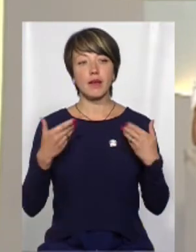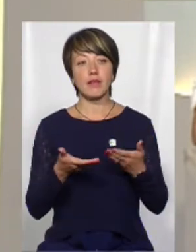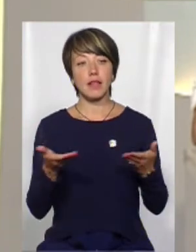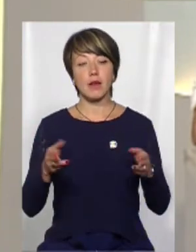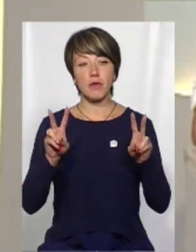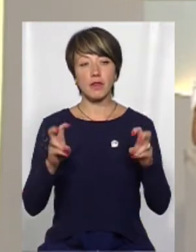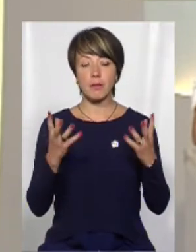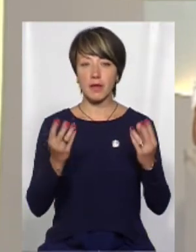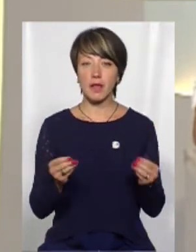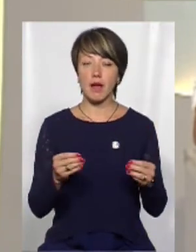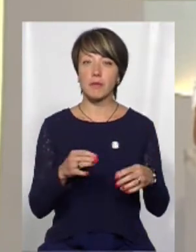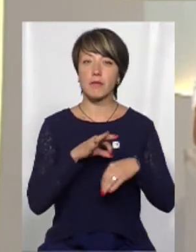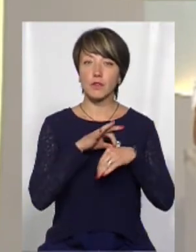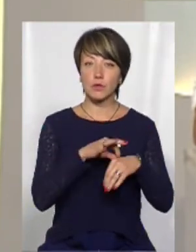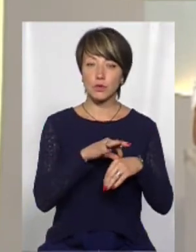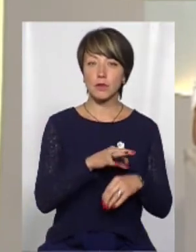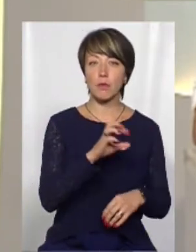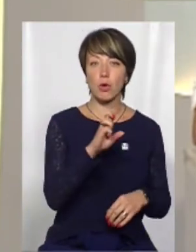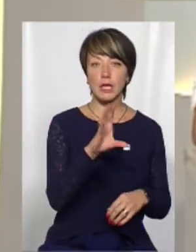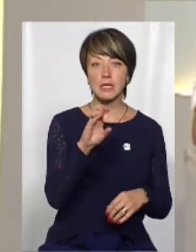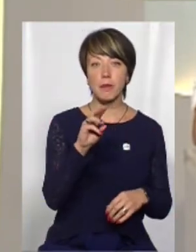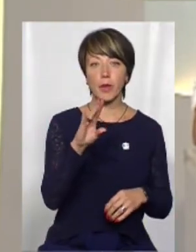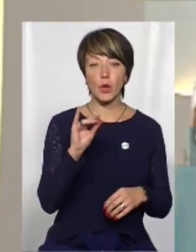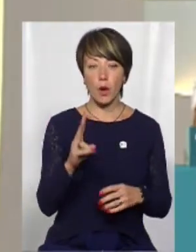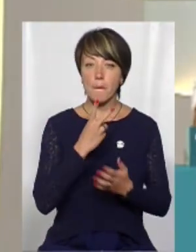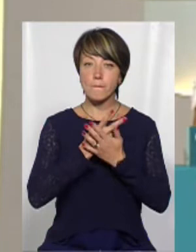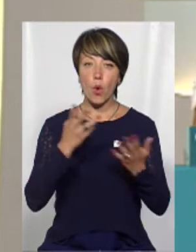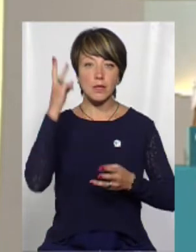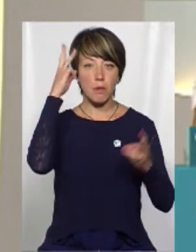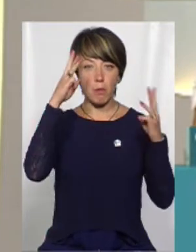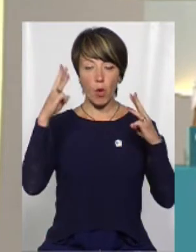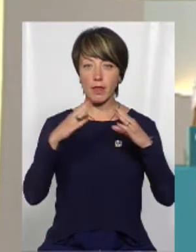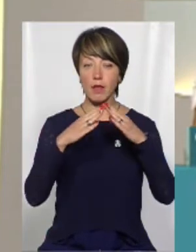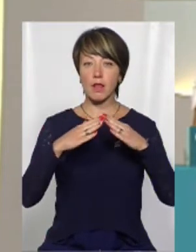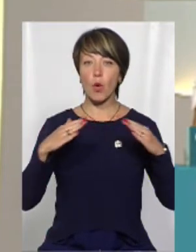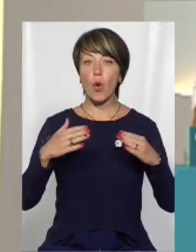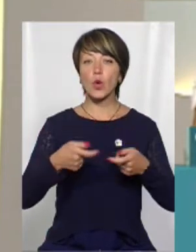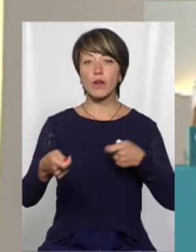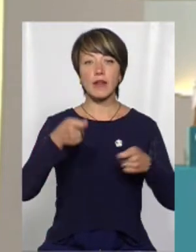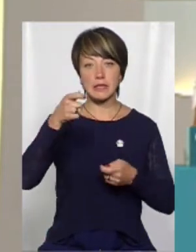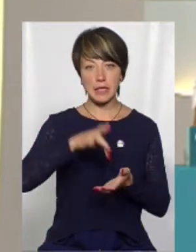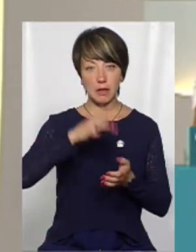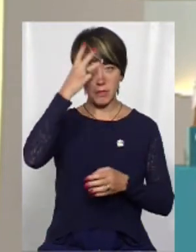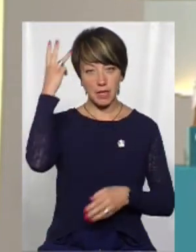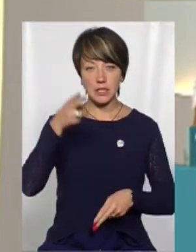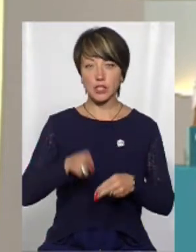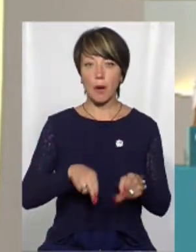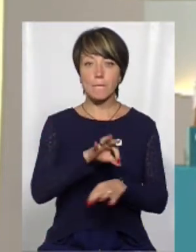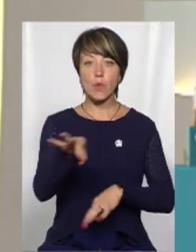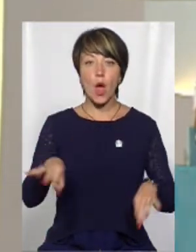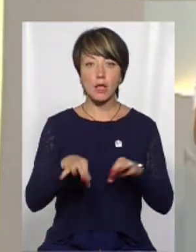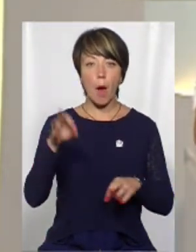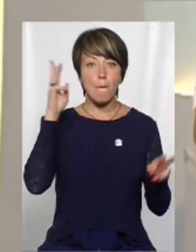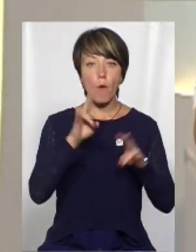Вітаємо у темі дня. З вами Богдан Семенюк. Показом моди на даху торгівельного центру Хмельницького завершається проєкт